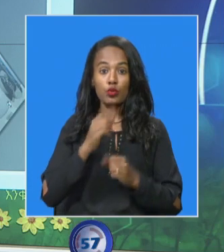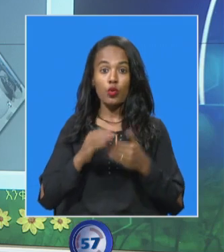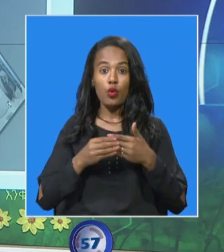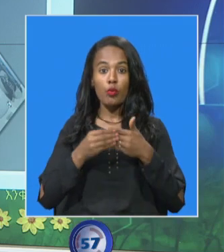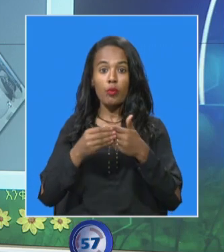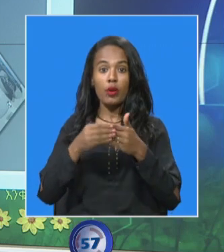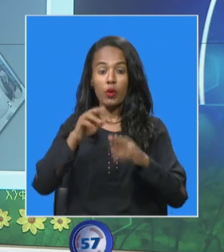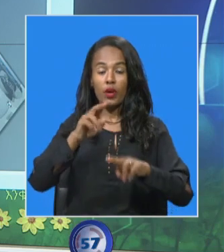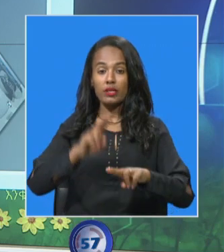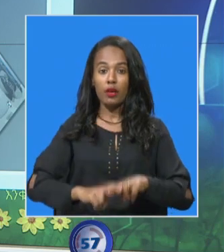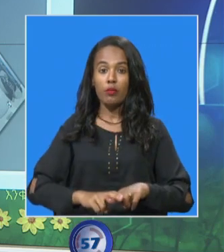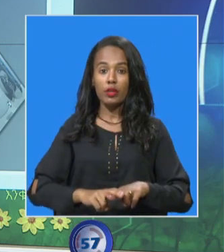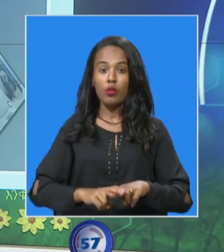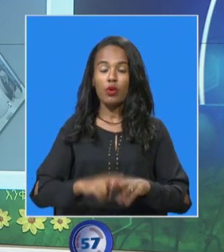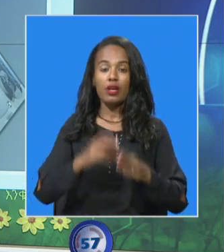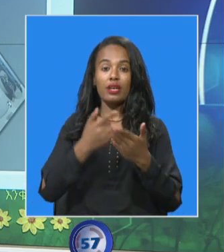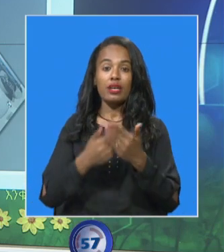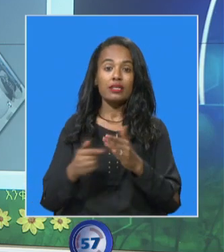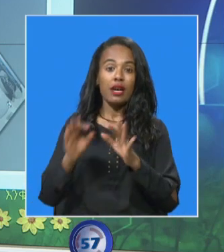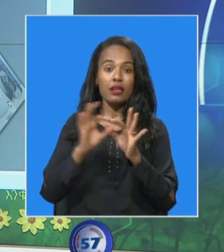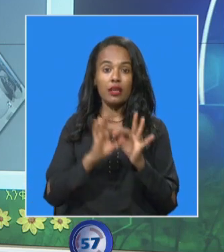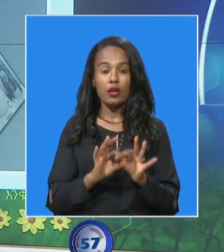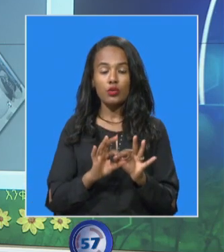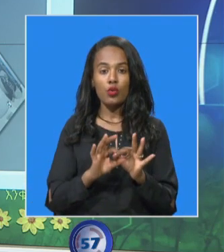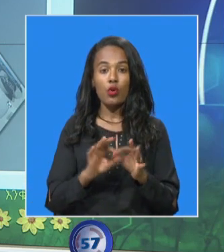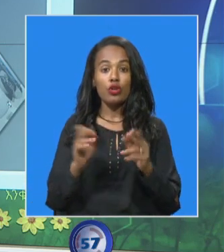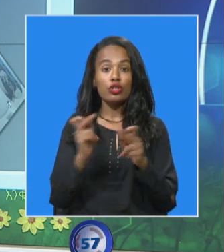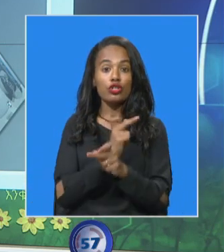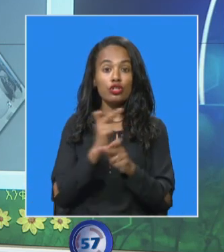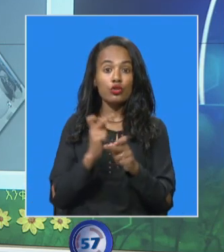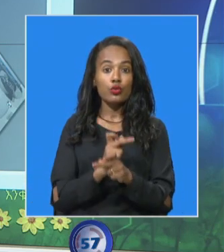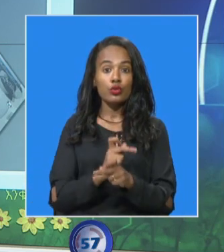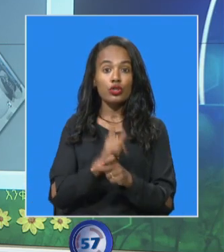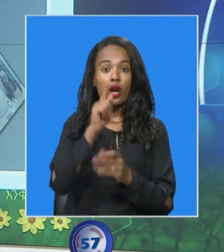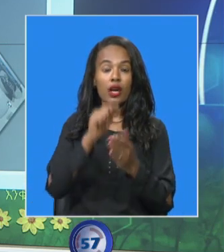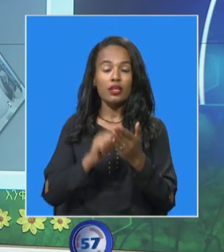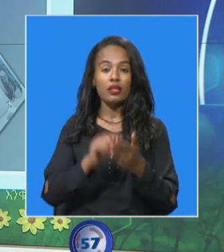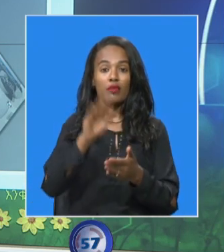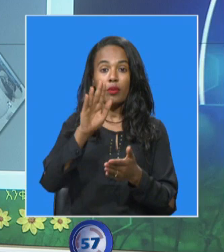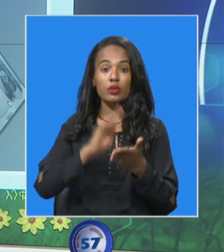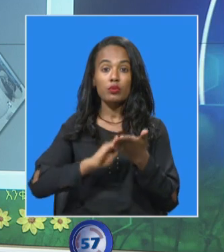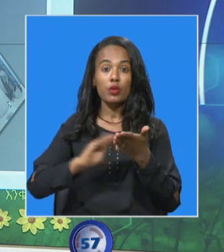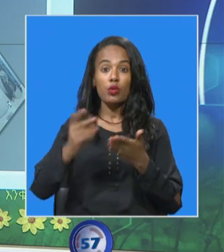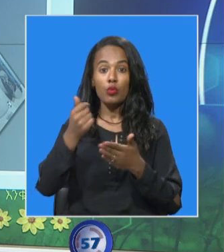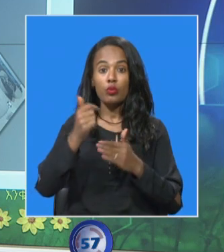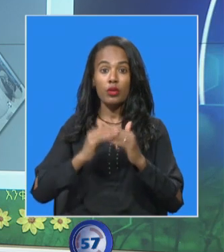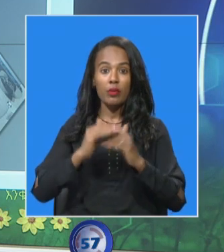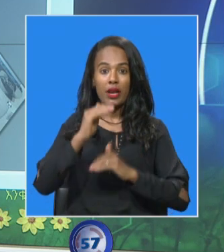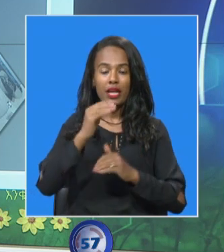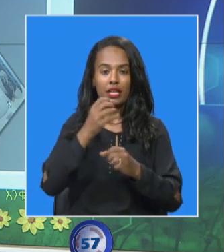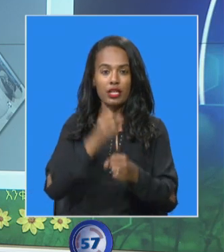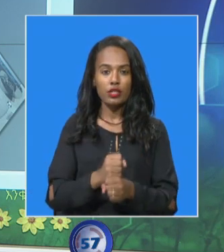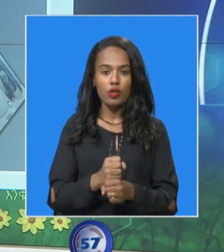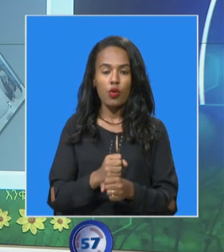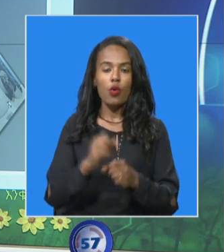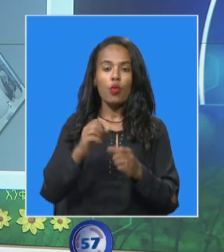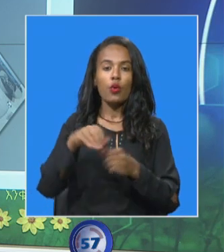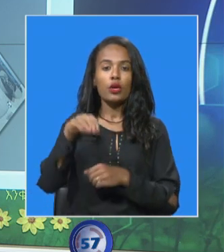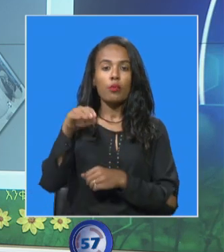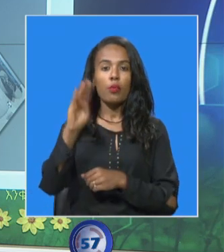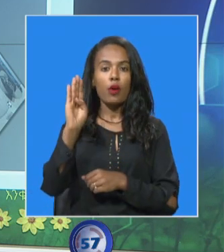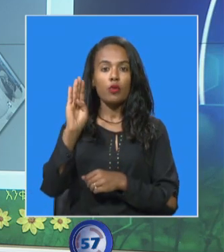መመሪያው ያስቀመጠው። እንግዲህ ከዚህ ጋር ተያይዞ ድርጅቶች ከ1.5 ሚሊዮን ብር በላይ ይዘው ወደ